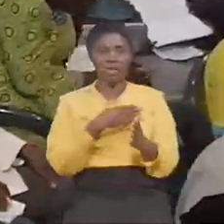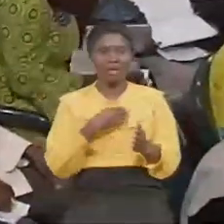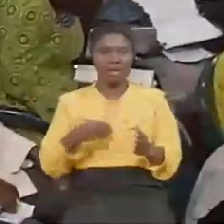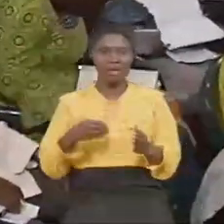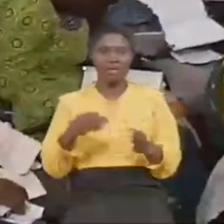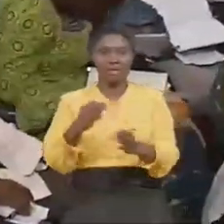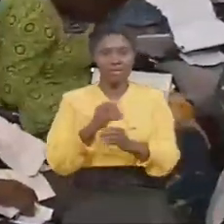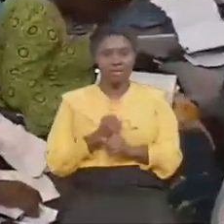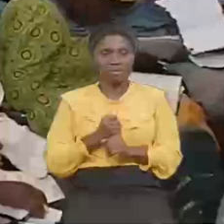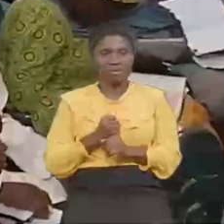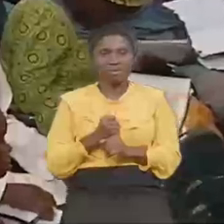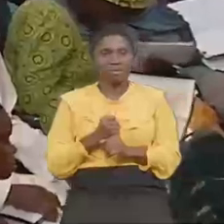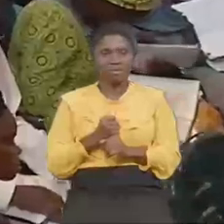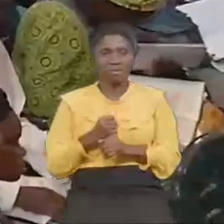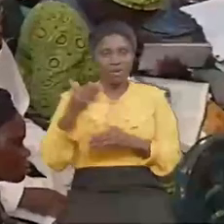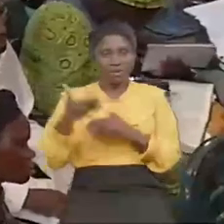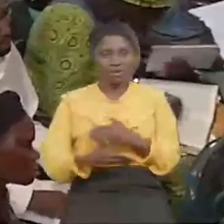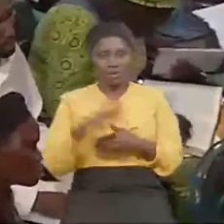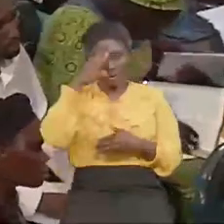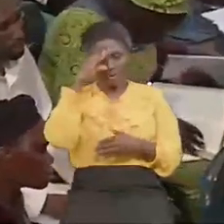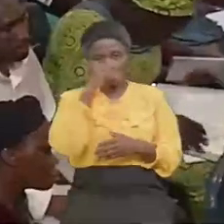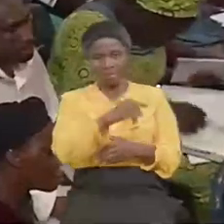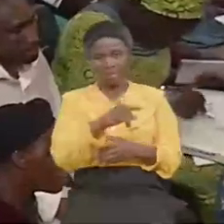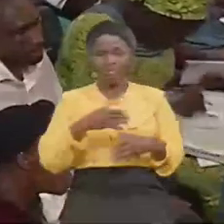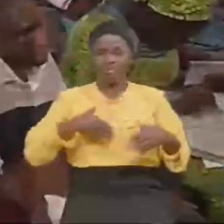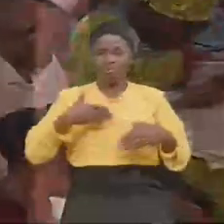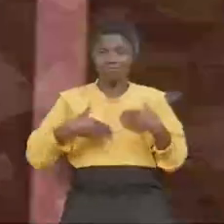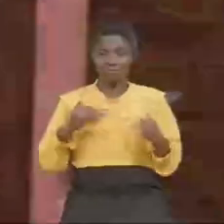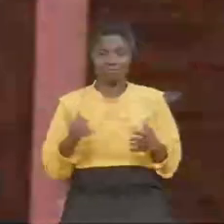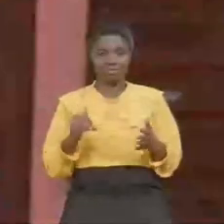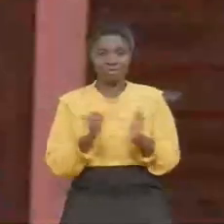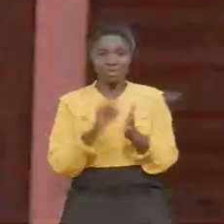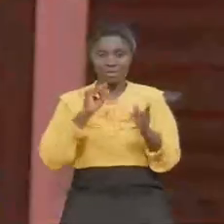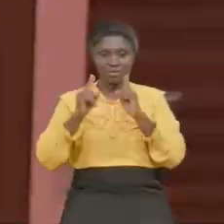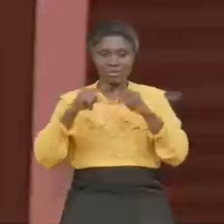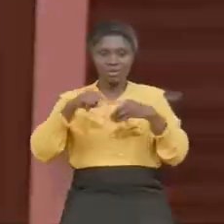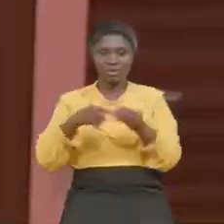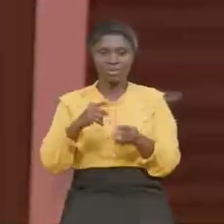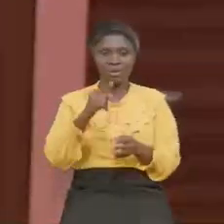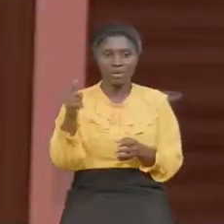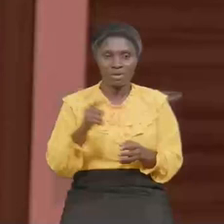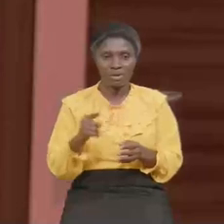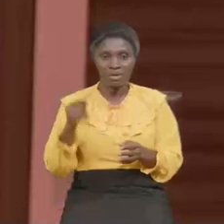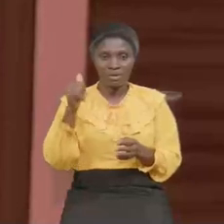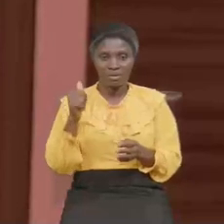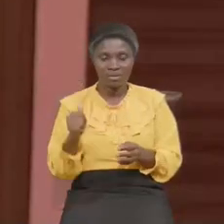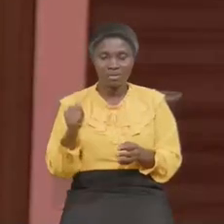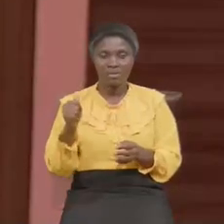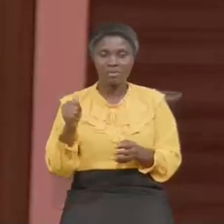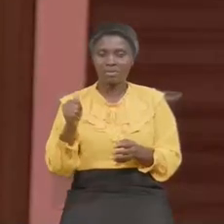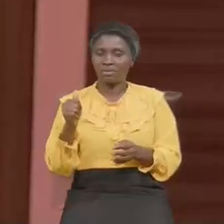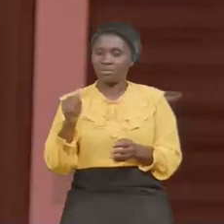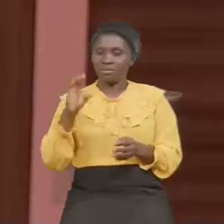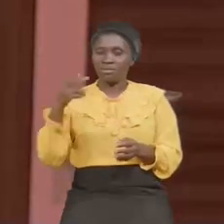joie. Parlant de Zachée, il était un pécheur et les gens le savaient qu'il était un publicain et les gens